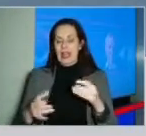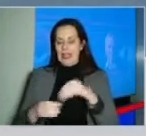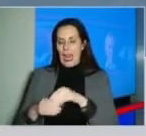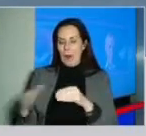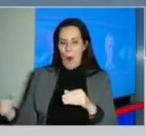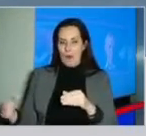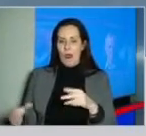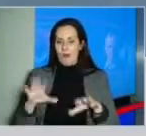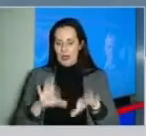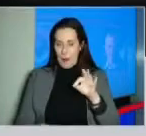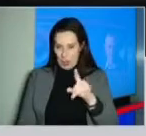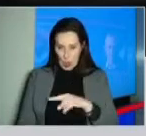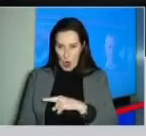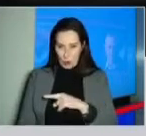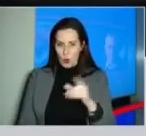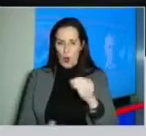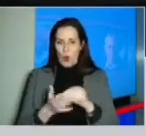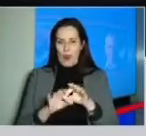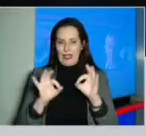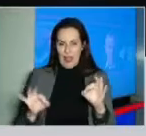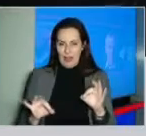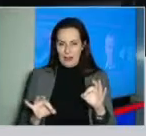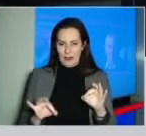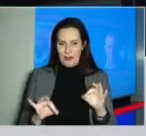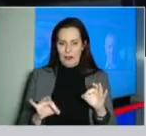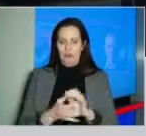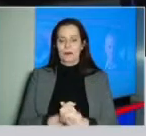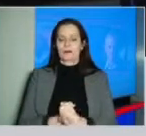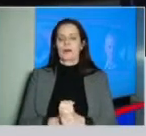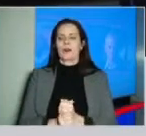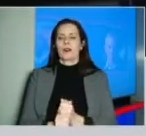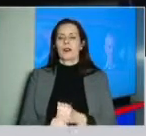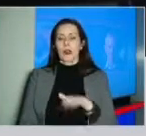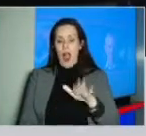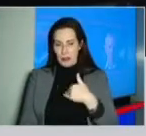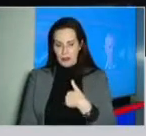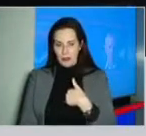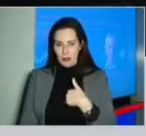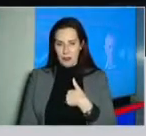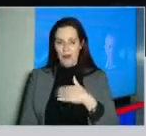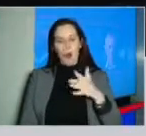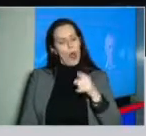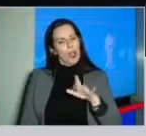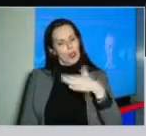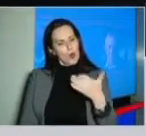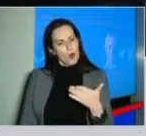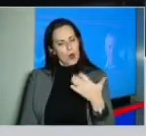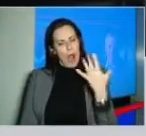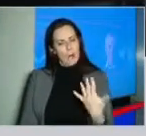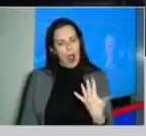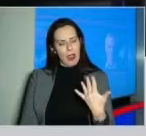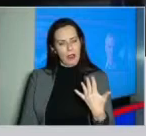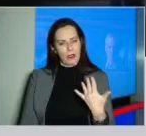אבל את המערכת הבחירות האמיתית שלו הוא עוד לא התחיל. בנוסף לזה, אני, תראי, יכול להיות שיהיו כמה